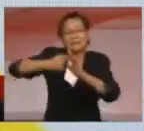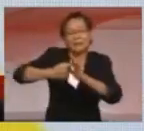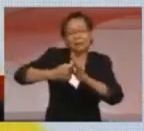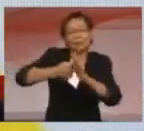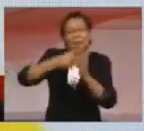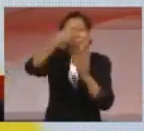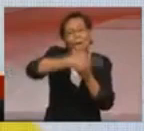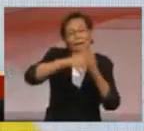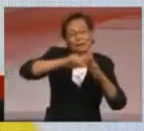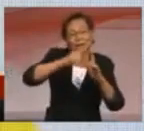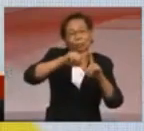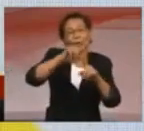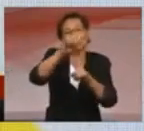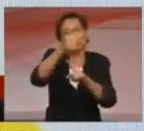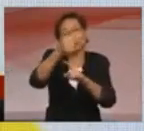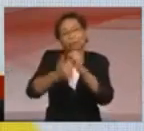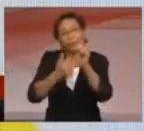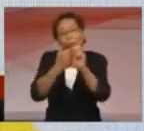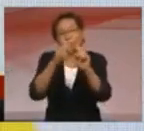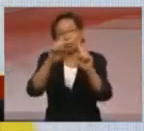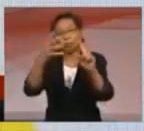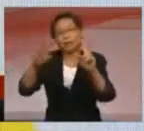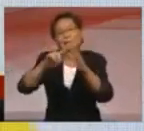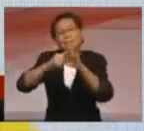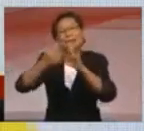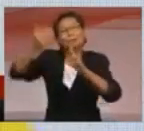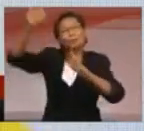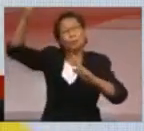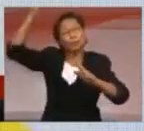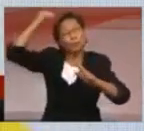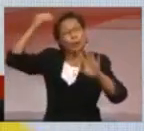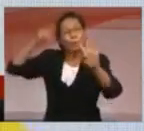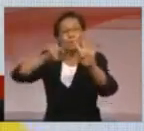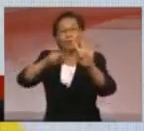pada Oktober 2014, sebanyak